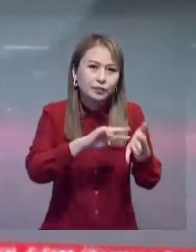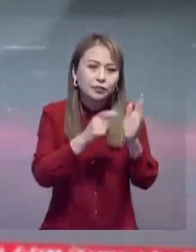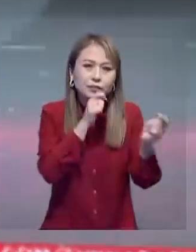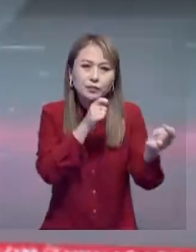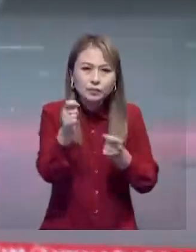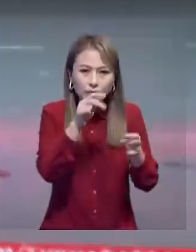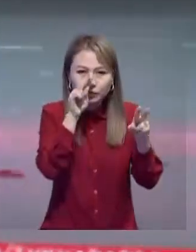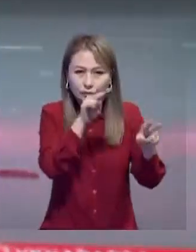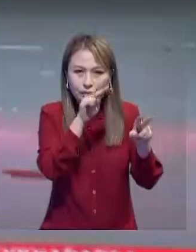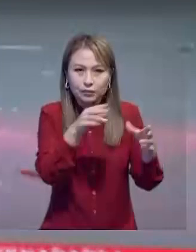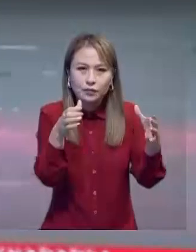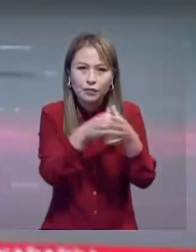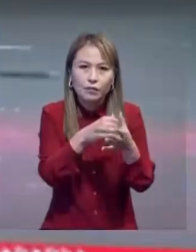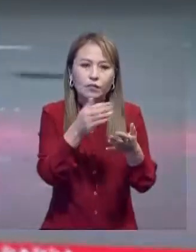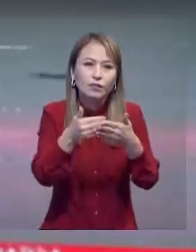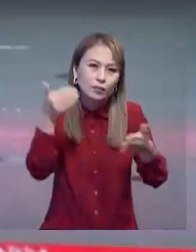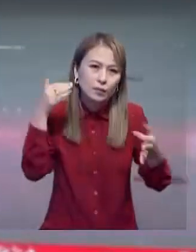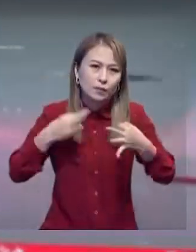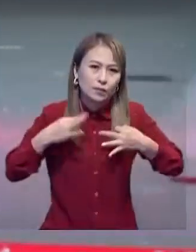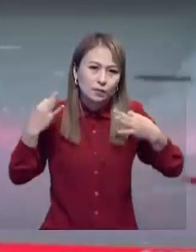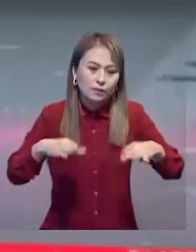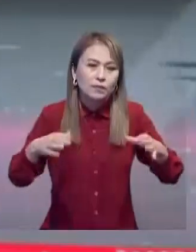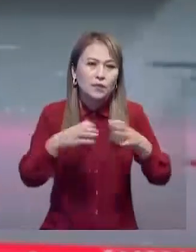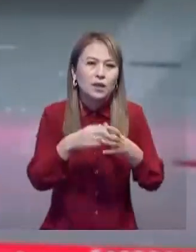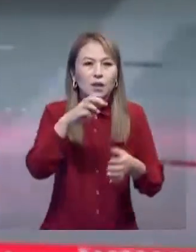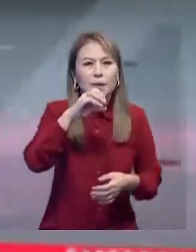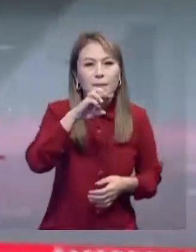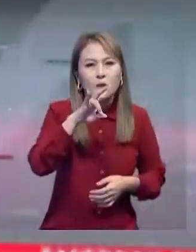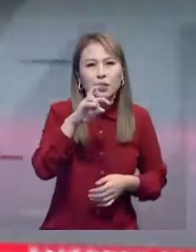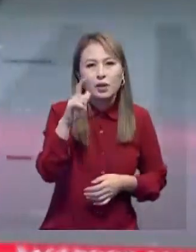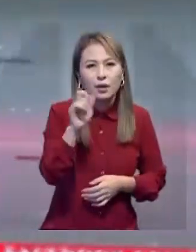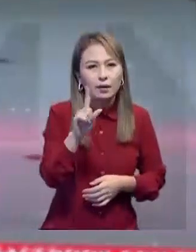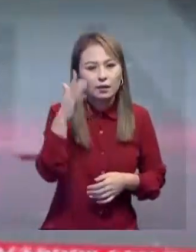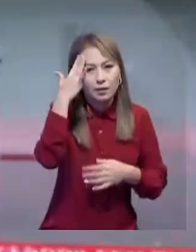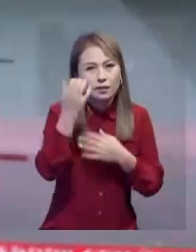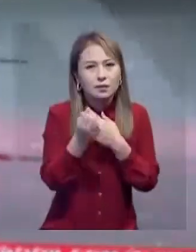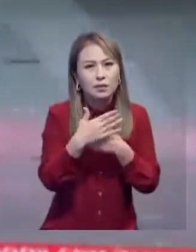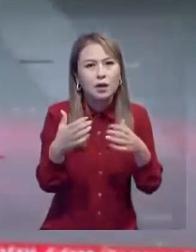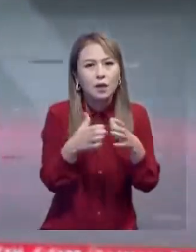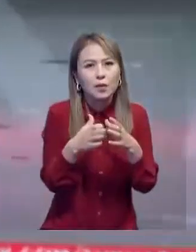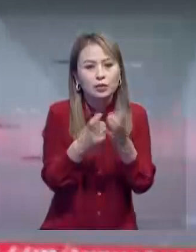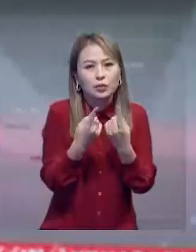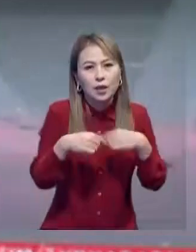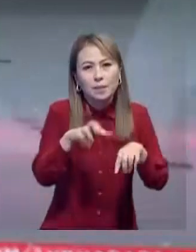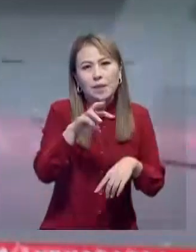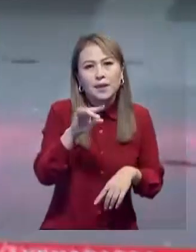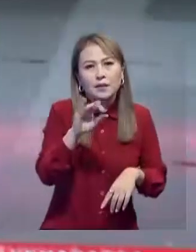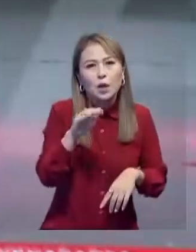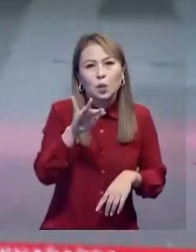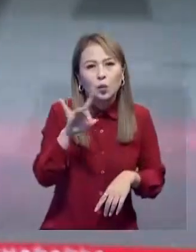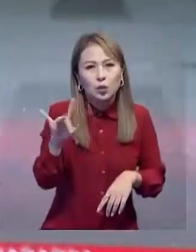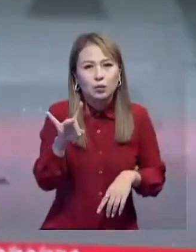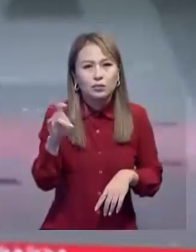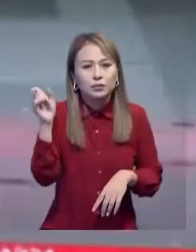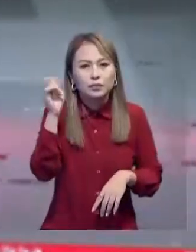жобасы қауіпсіздікті бақылап, жол апатының алдын алады. Өңірдегі тілшіміз Ембі мұнай газ компаниясы ұйымдастырған медиатура аясында